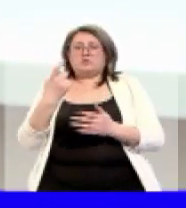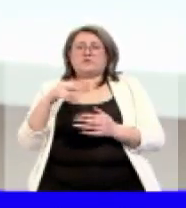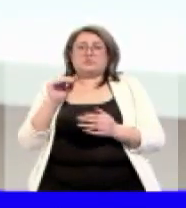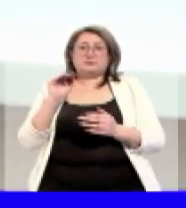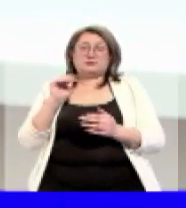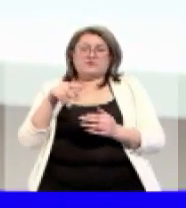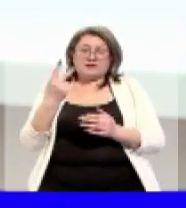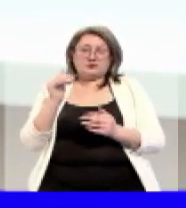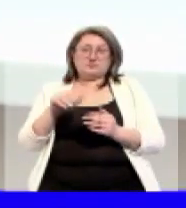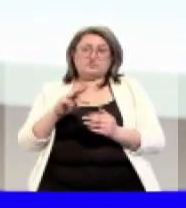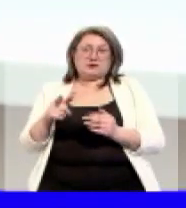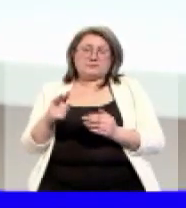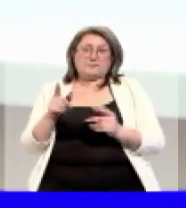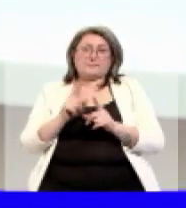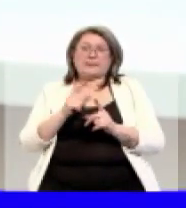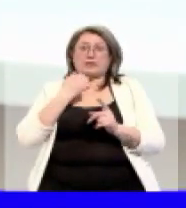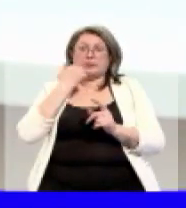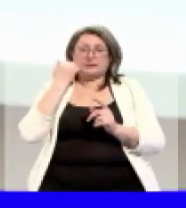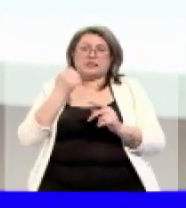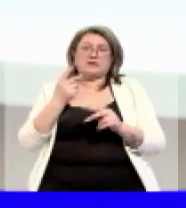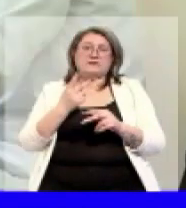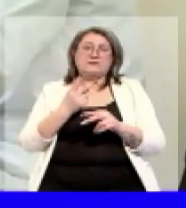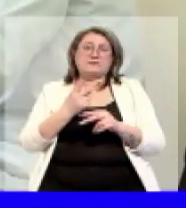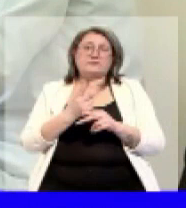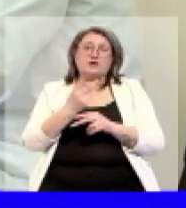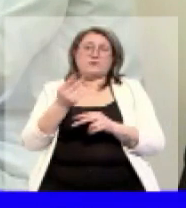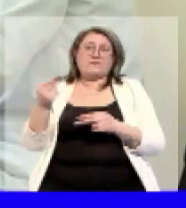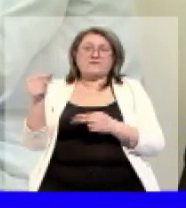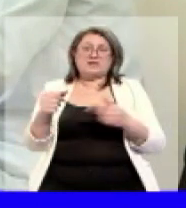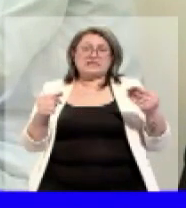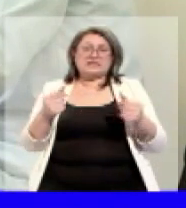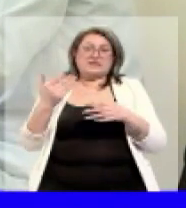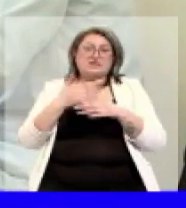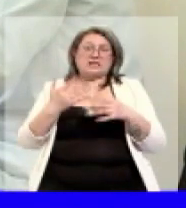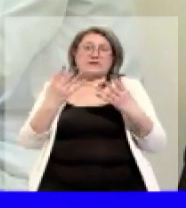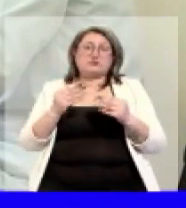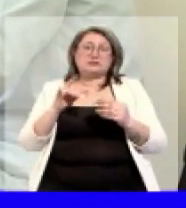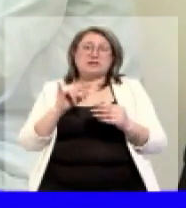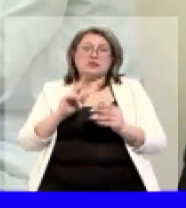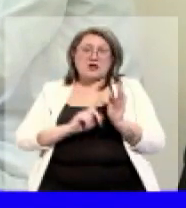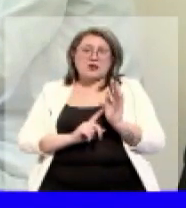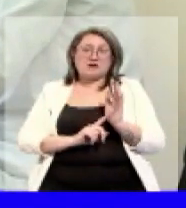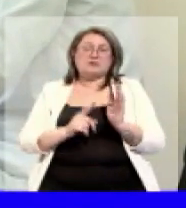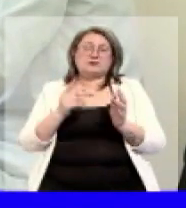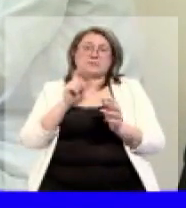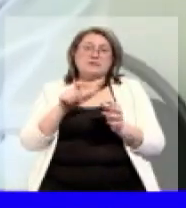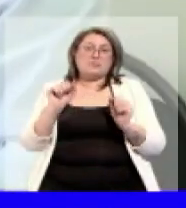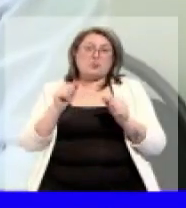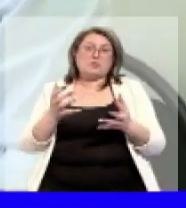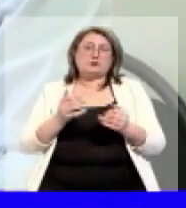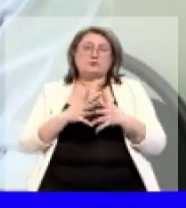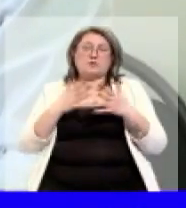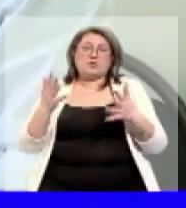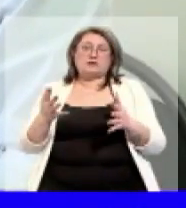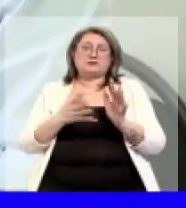122 мың теңгеге дейін ұлғайтуға мүмкіндік туды. Мәселен, күндізгі стационарларды екесе қаржыландырудың арқасында өткен жылы